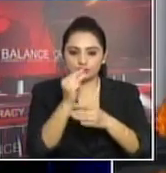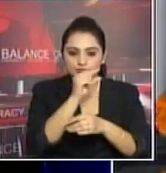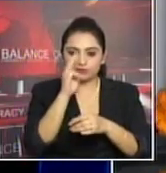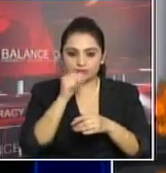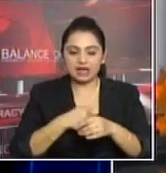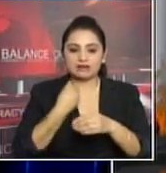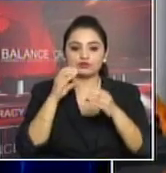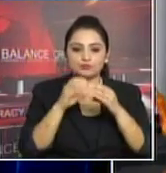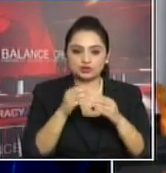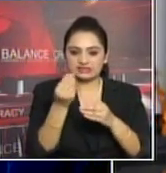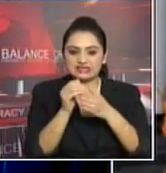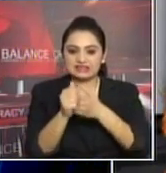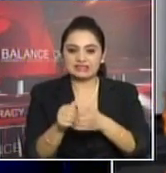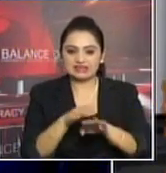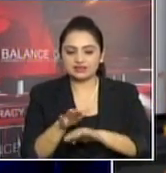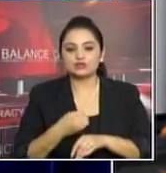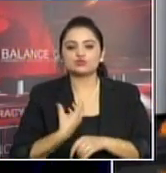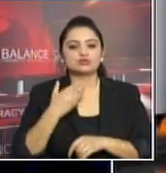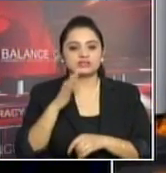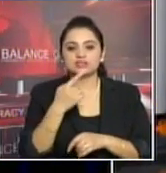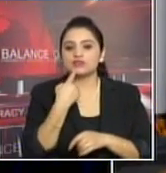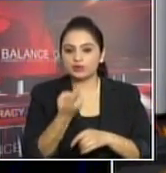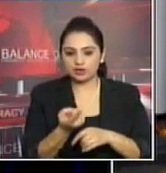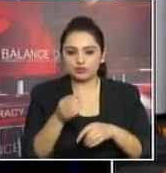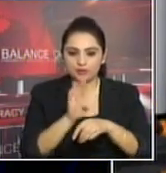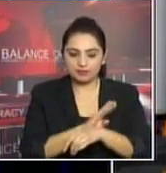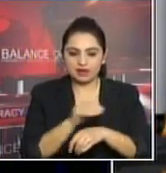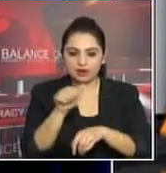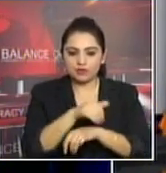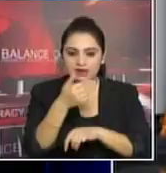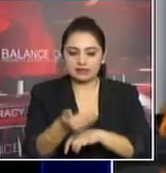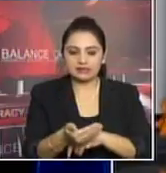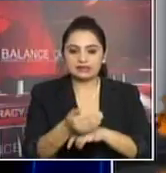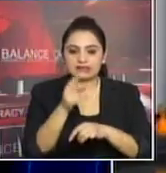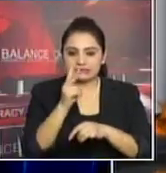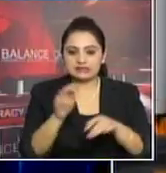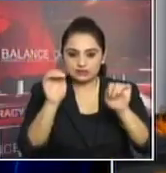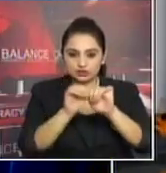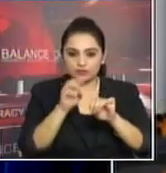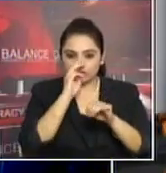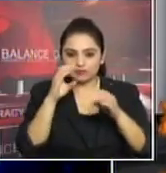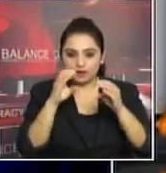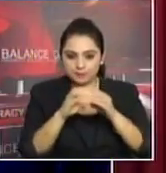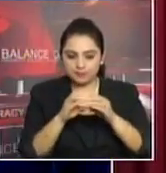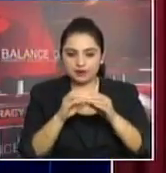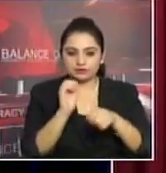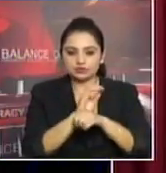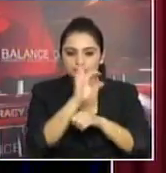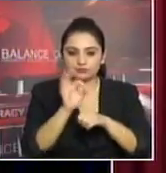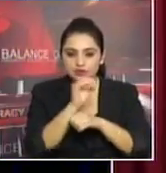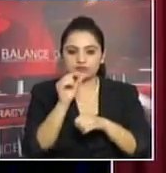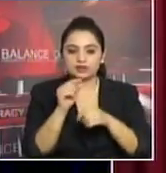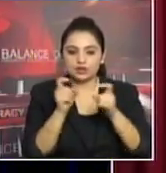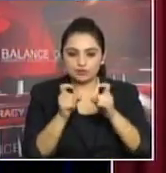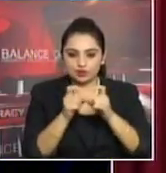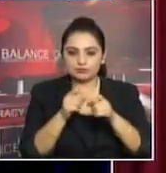आफू पक्षीय केही नेताहरूले असन्तुष्टि जनाइरहेको बेला वरिष्ठ नेता नेपालले त्यस सम्बन्धमा पार्टीको सचिवालय बैठकमा व्यापक छलफल